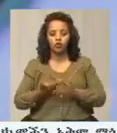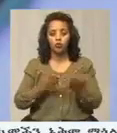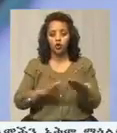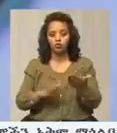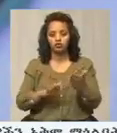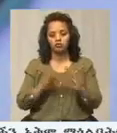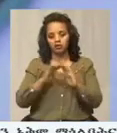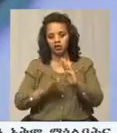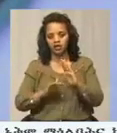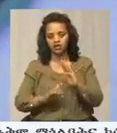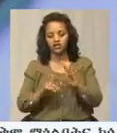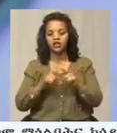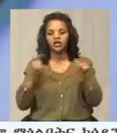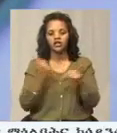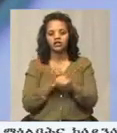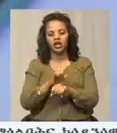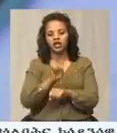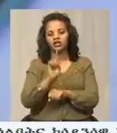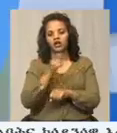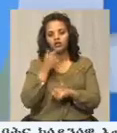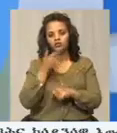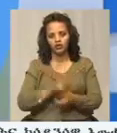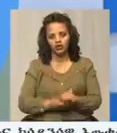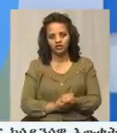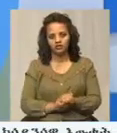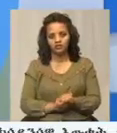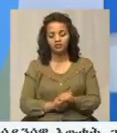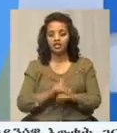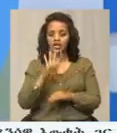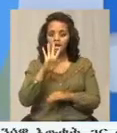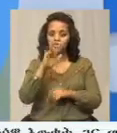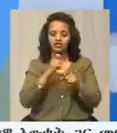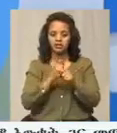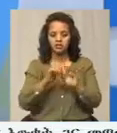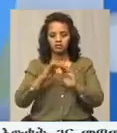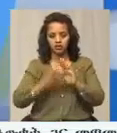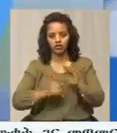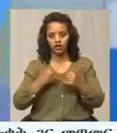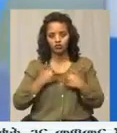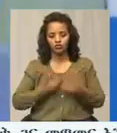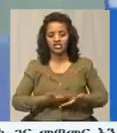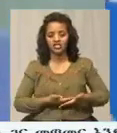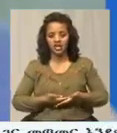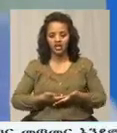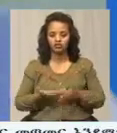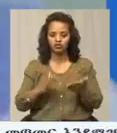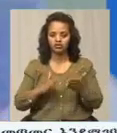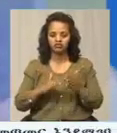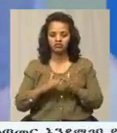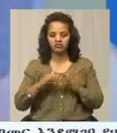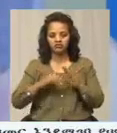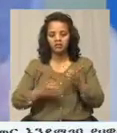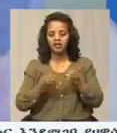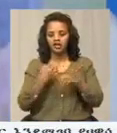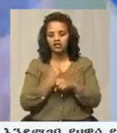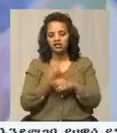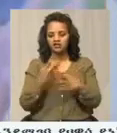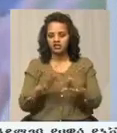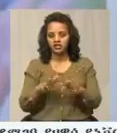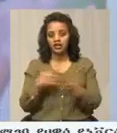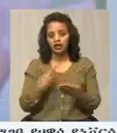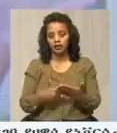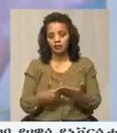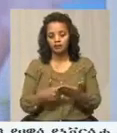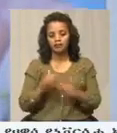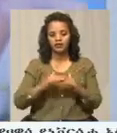በመቀነስ ረገድ ትልቅ ስራ ይጠይቃል ብለዋል። በተለይ ከ5 ዓመት በታች ያሉ ህጻናት ሞትን በመቀነስ በርካታ ስራዎች ተሰርተዋል። ይሄም